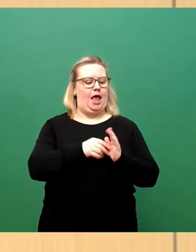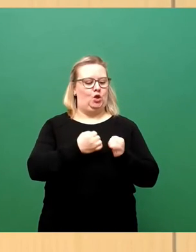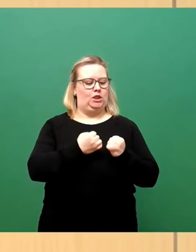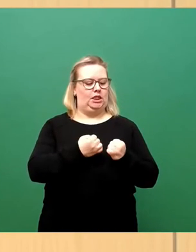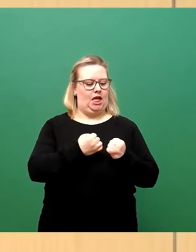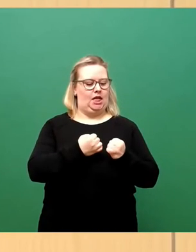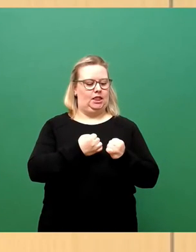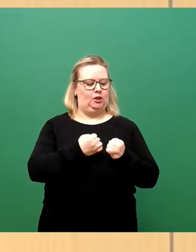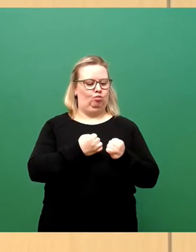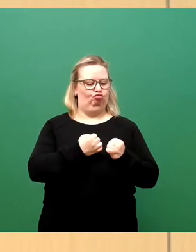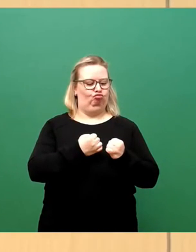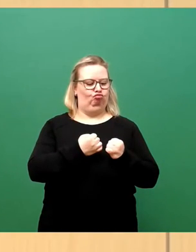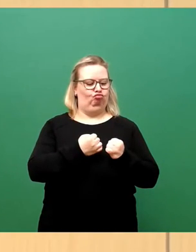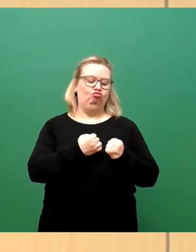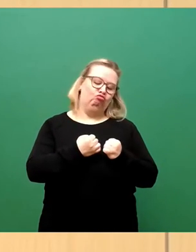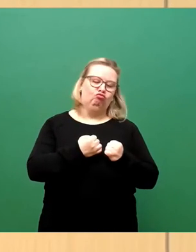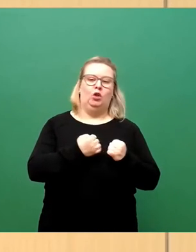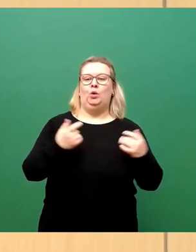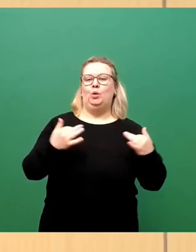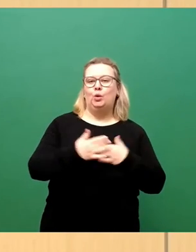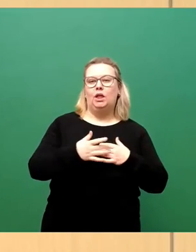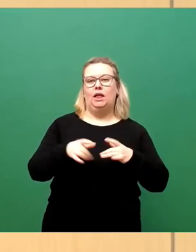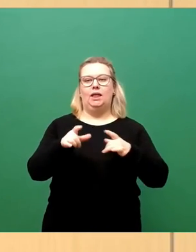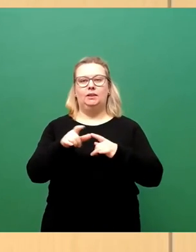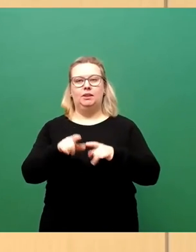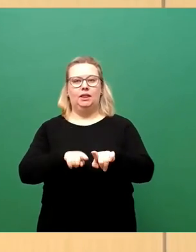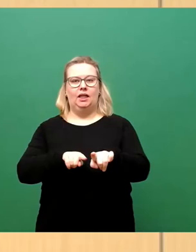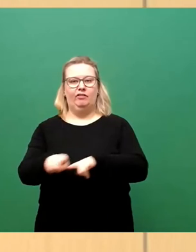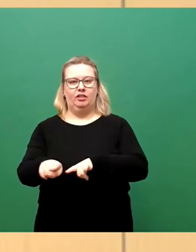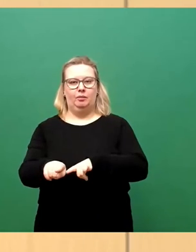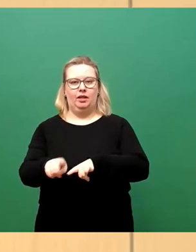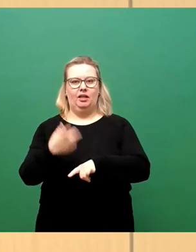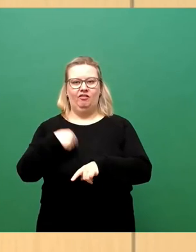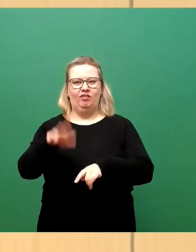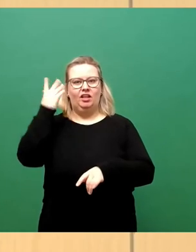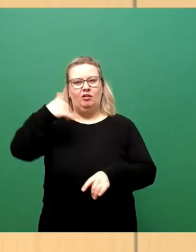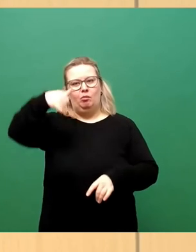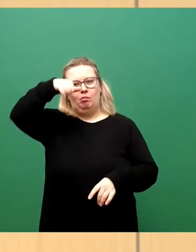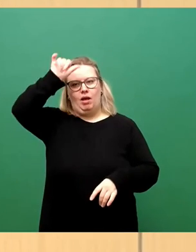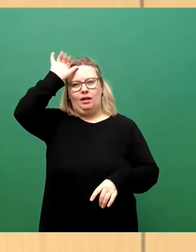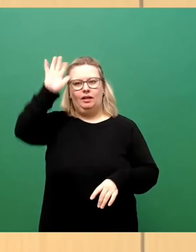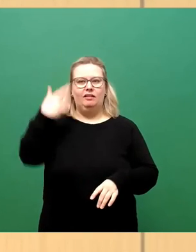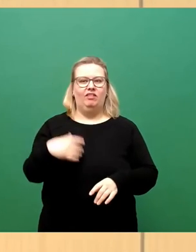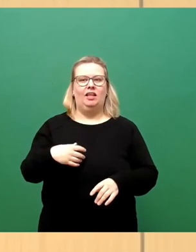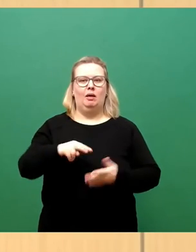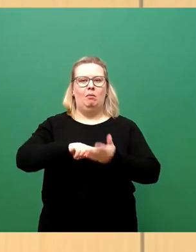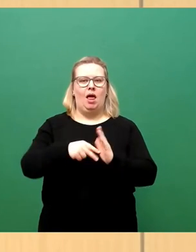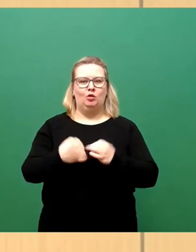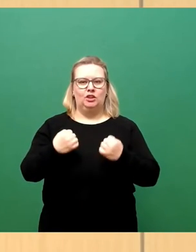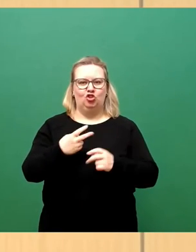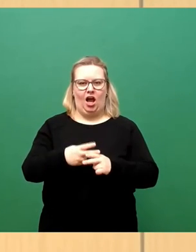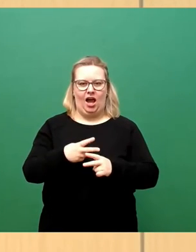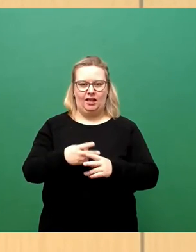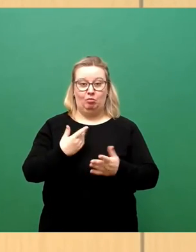dass heute Grüne, SPD und FDP die Regierungskoalition in Berlin von Planungssicherheit im Wohnungsbau reden, während sie